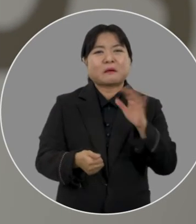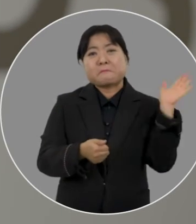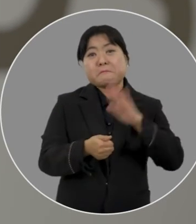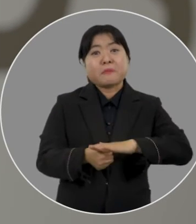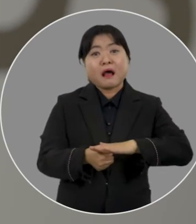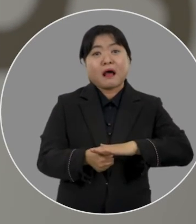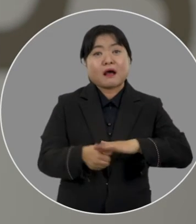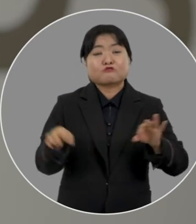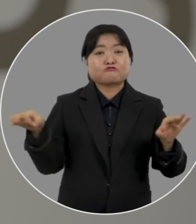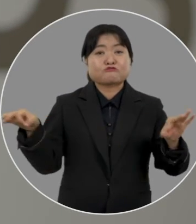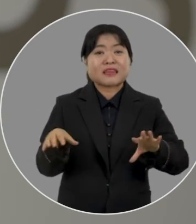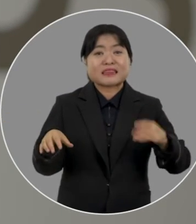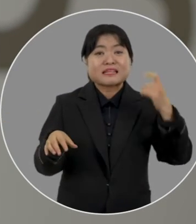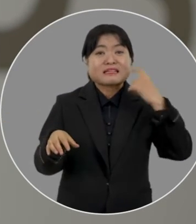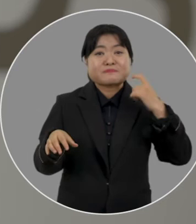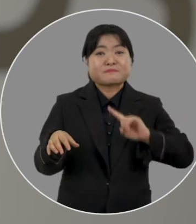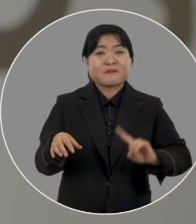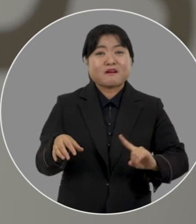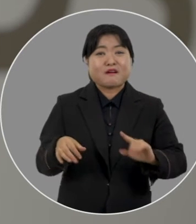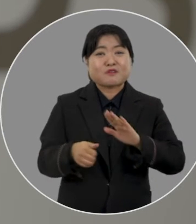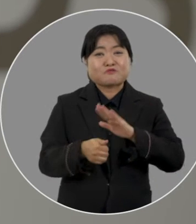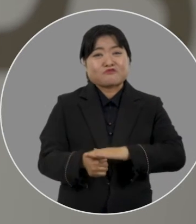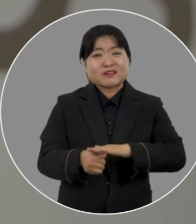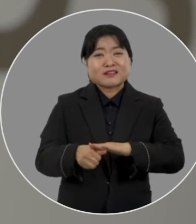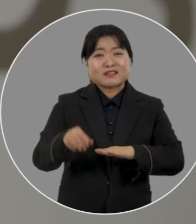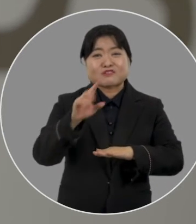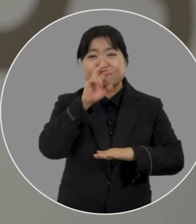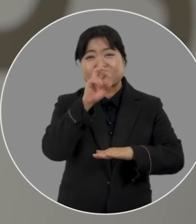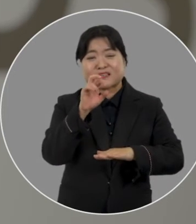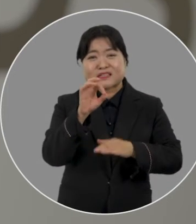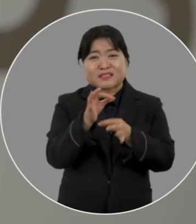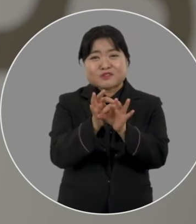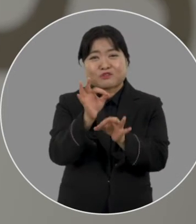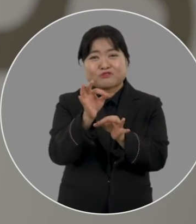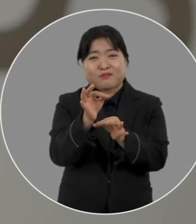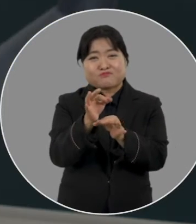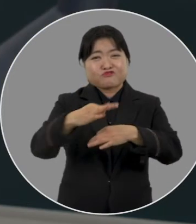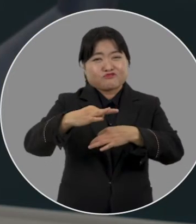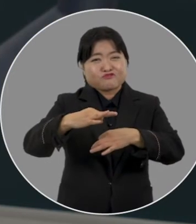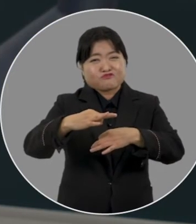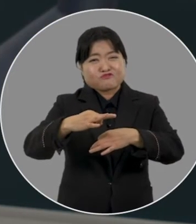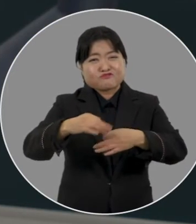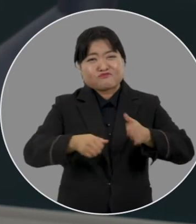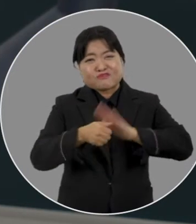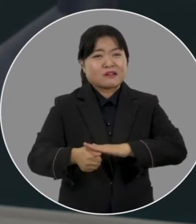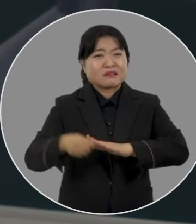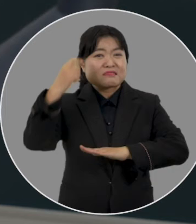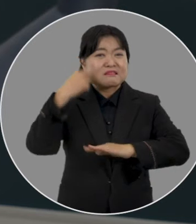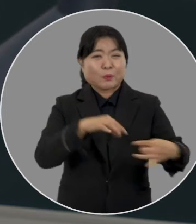밟는 순간 그 느낌, 쥐의 척추가 툭 하고 부러지면서 그